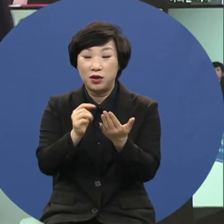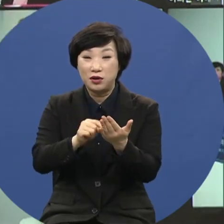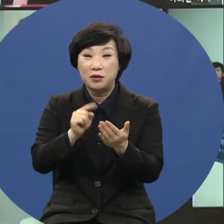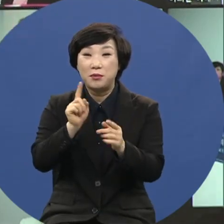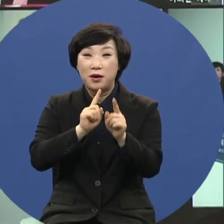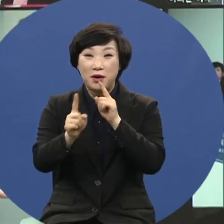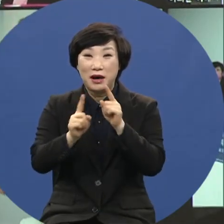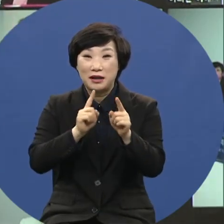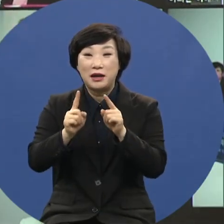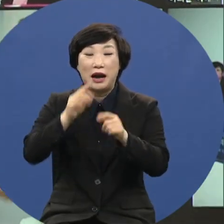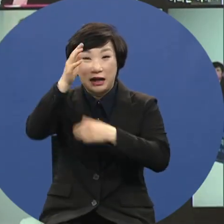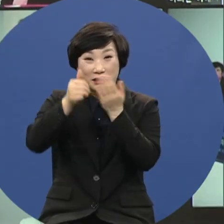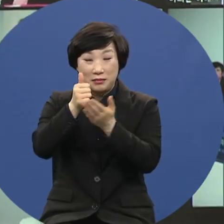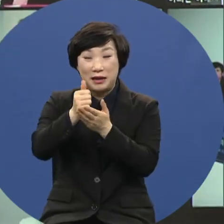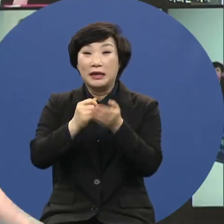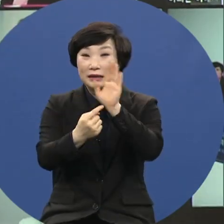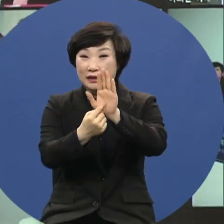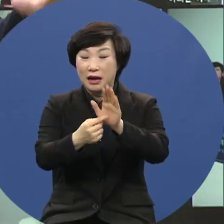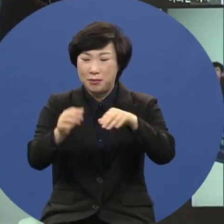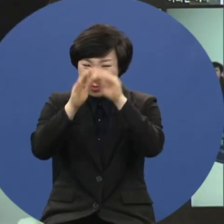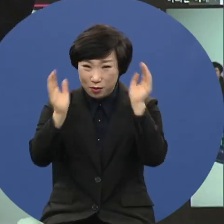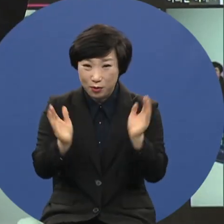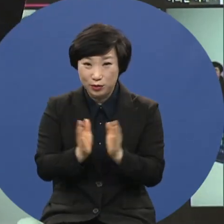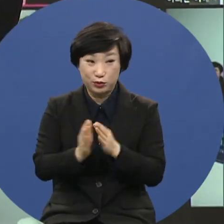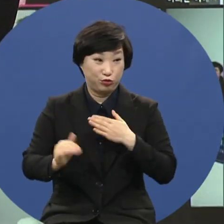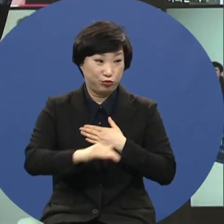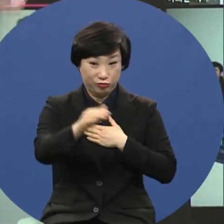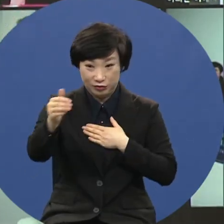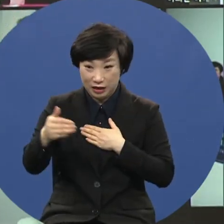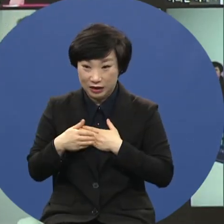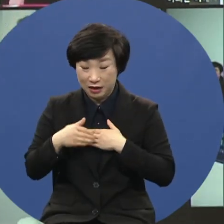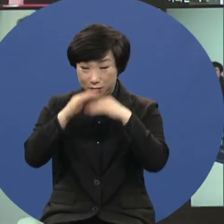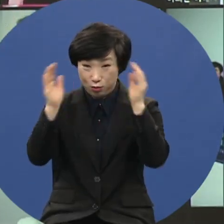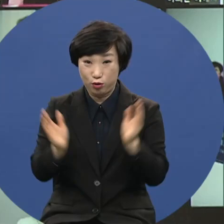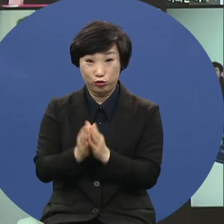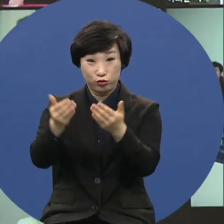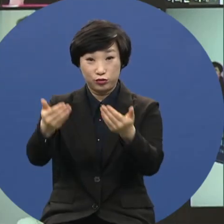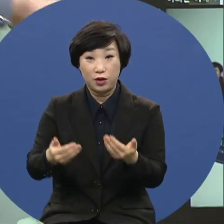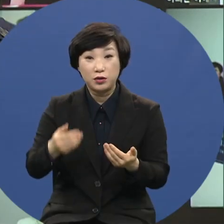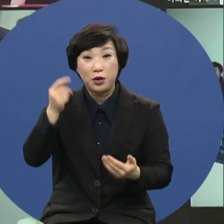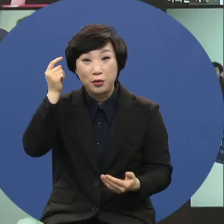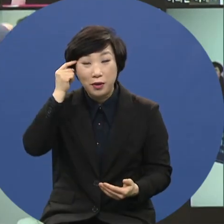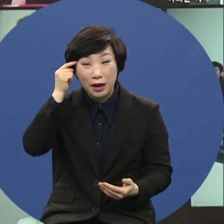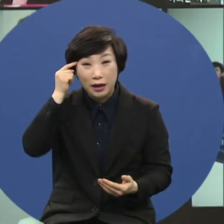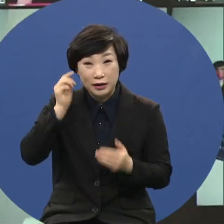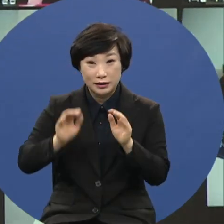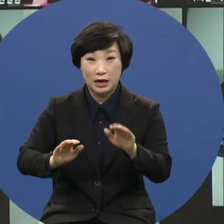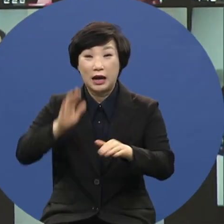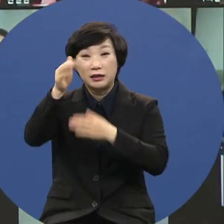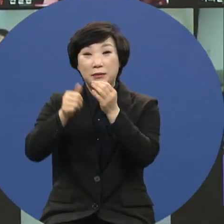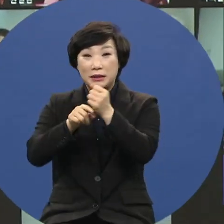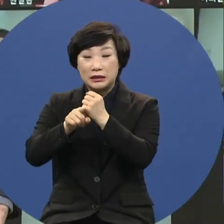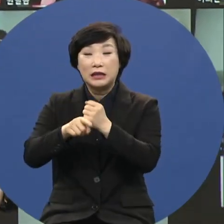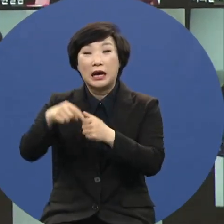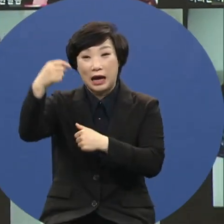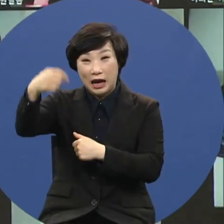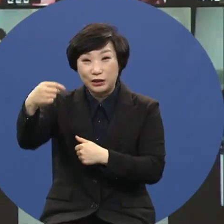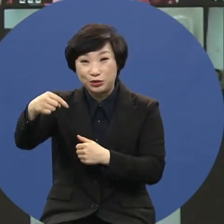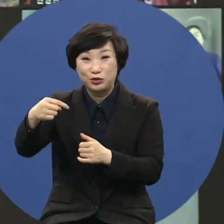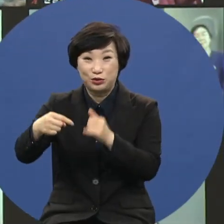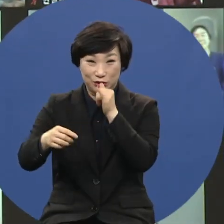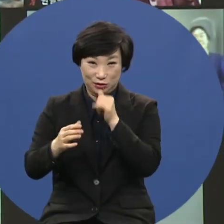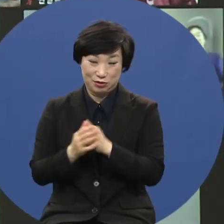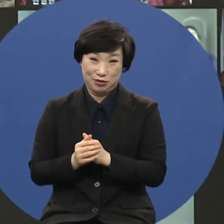말씀으로 나타나셔서 전체를 우리에게 주신 것은 자기 뜻을